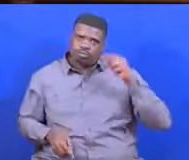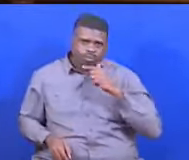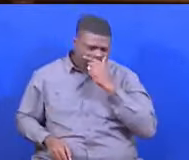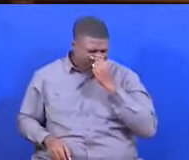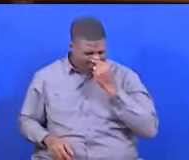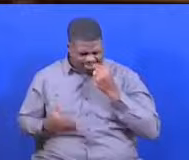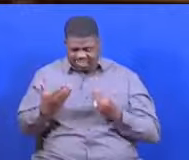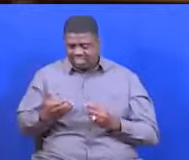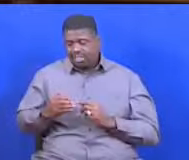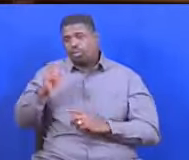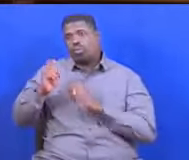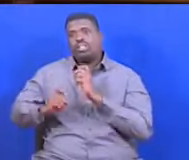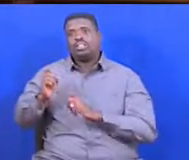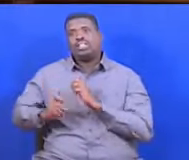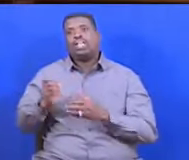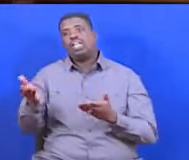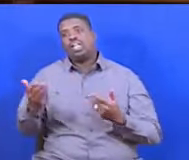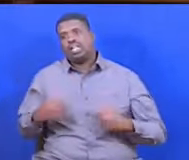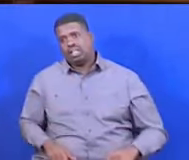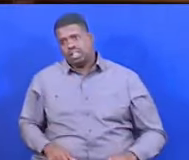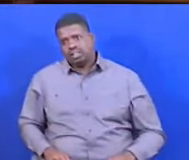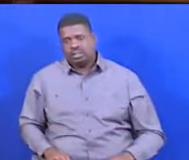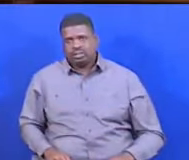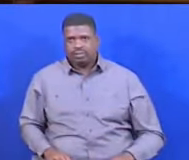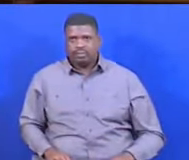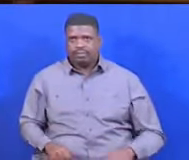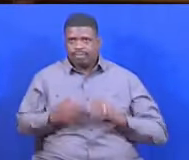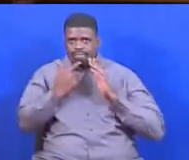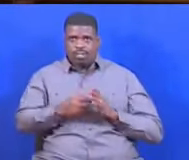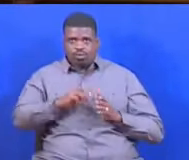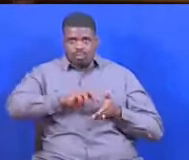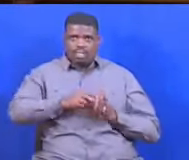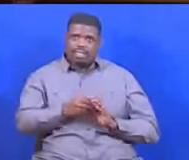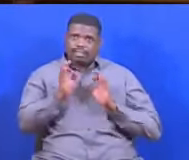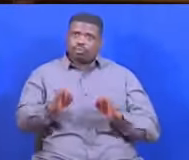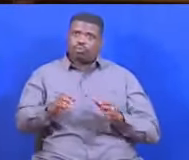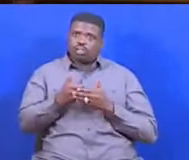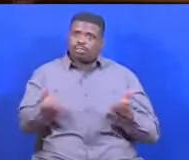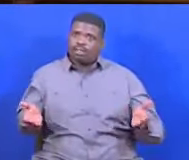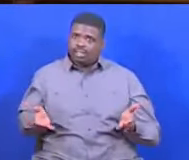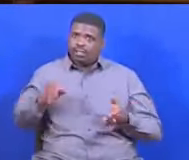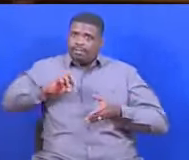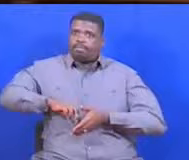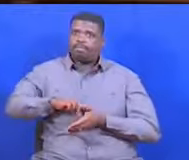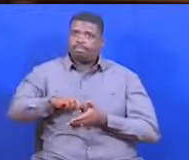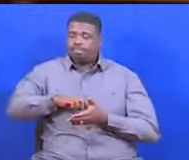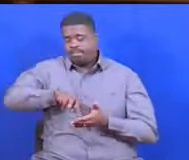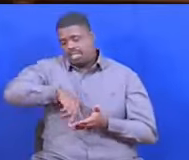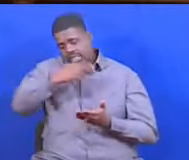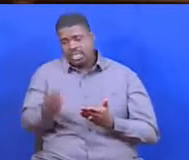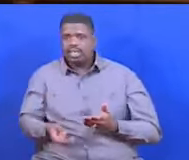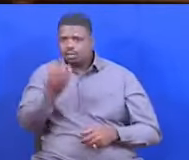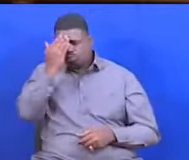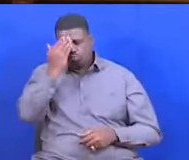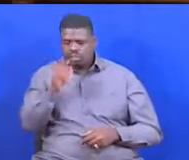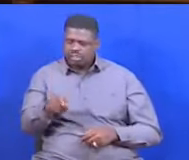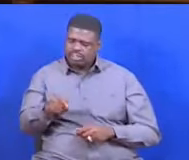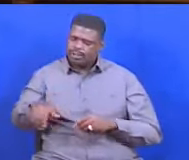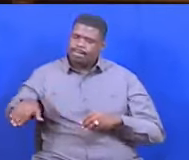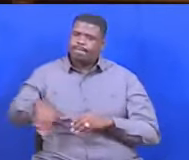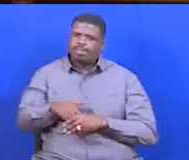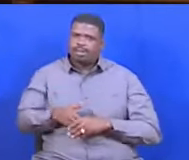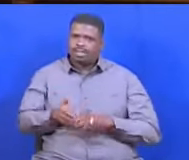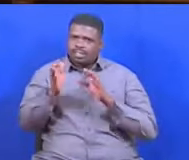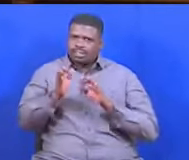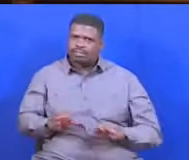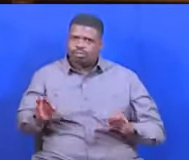Sasa hapa tunashindana na ukuta. Kama hatuna mikakati mizuri, kama imeshindikana, basi tujue hii bima ziboreshe hospitali